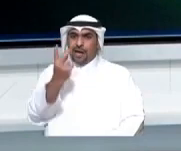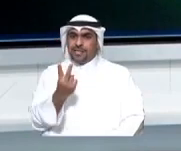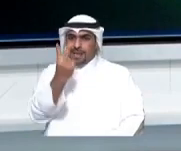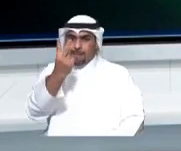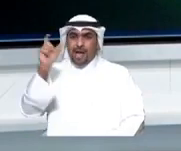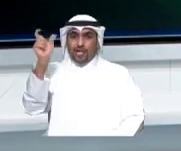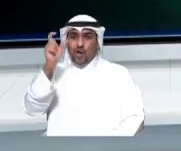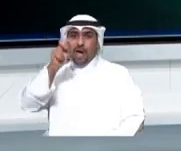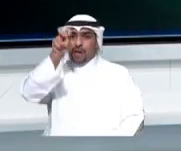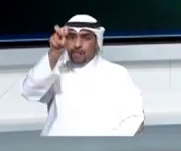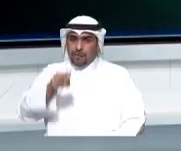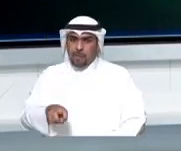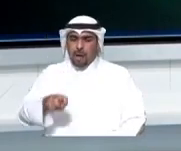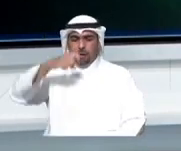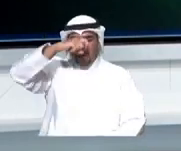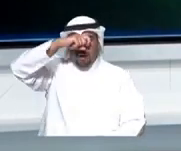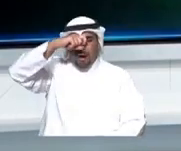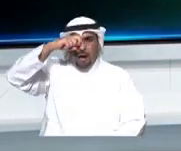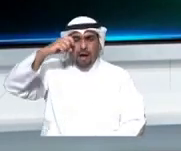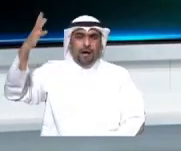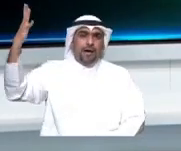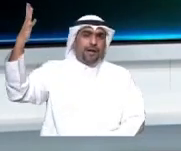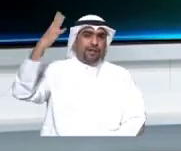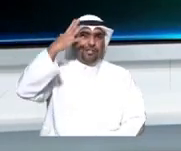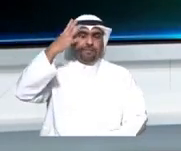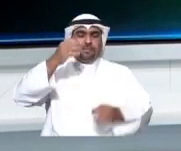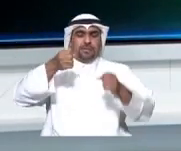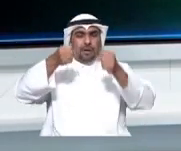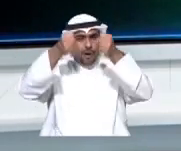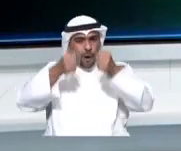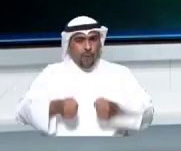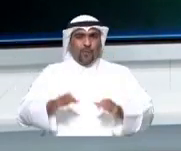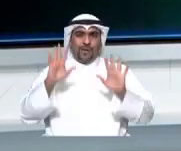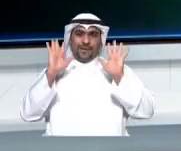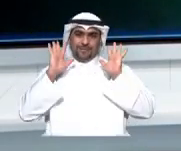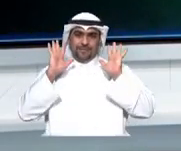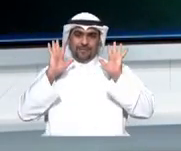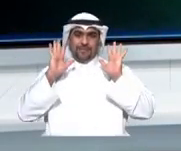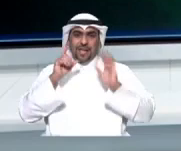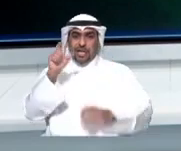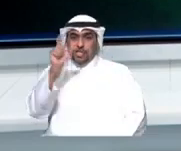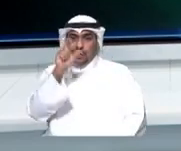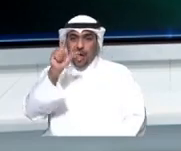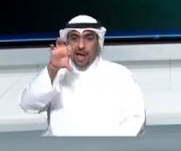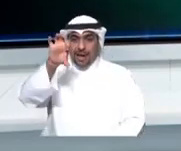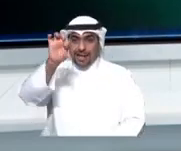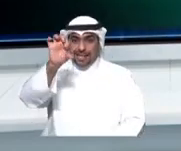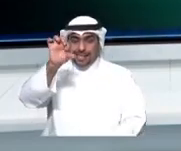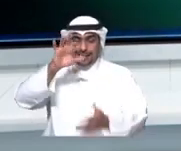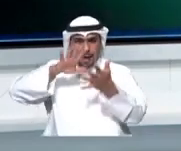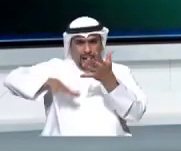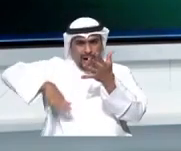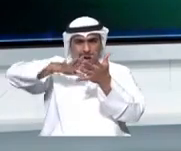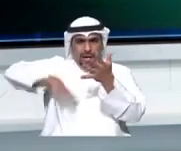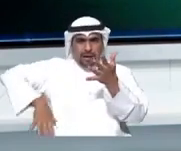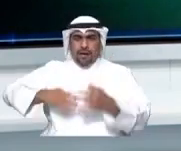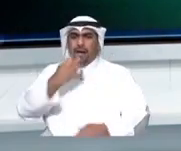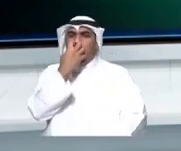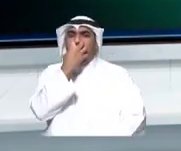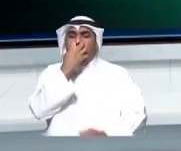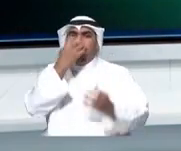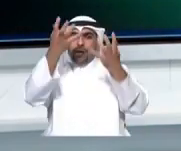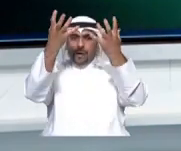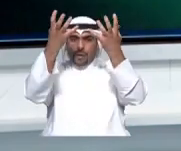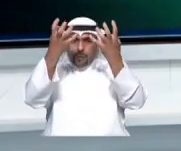الحرارة، شهر 9 من الأشهر الحارة، تنكسر درجات الحرارة في نهاية شهر سبتمبر خاصة بالليل أو درجات الحرارة